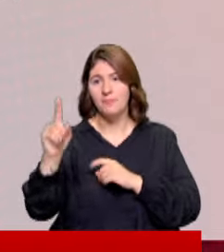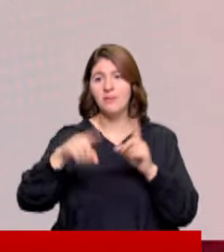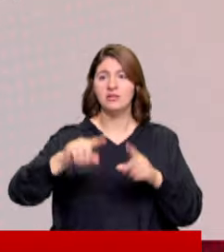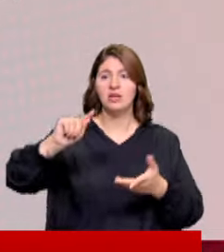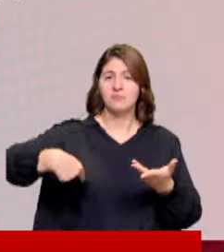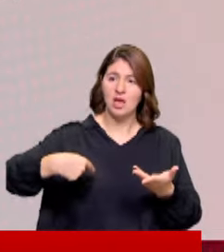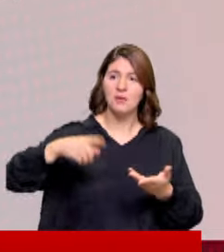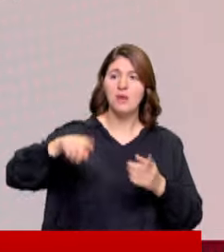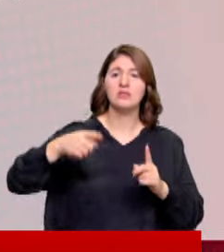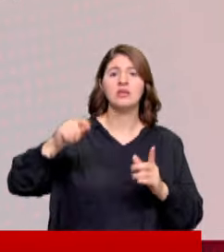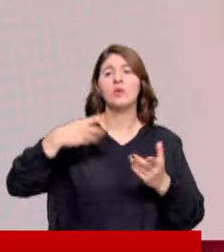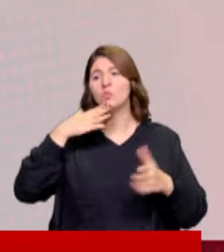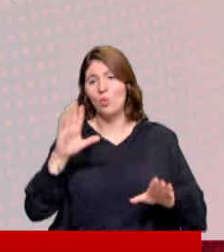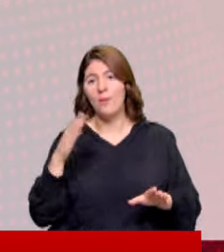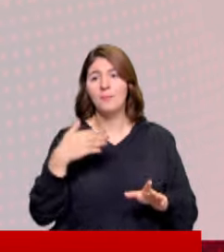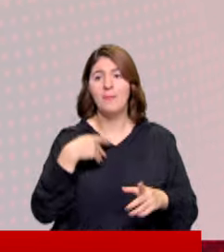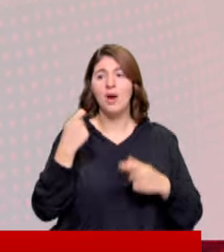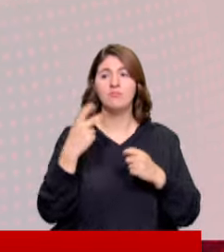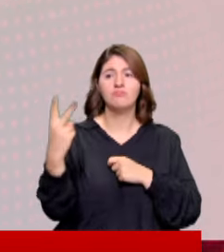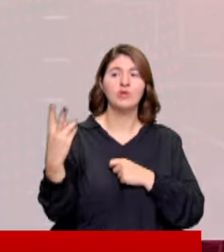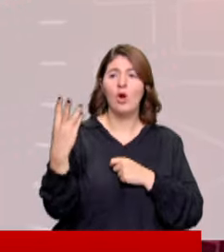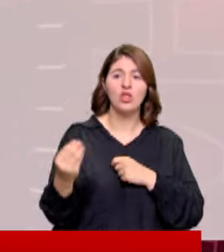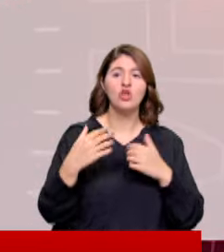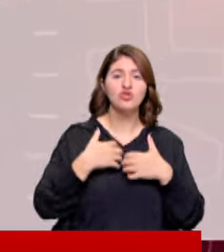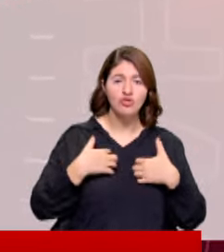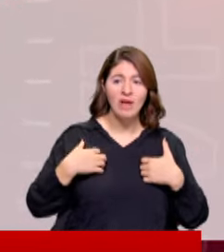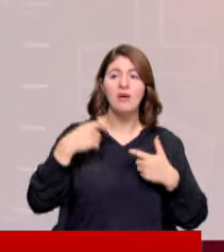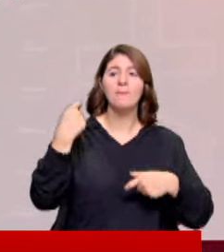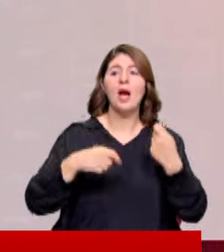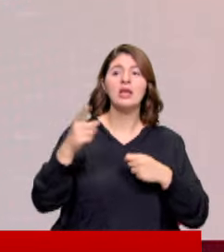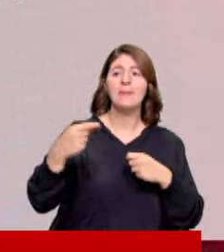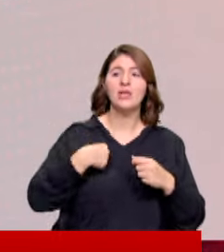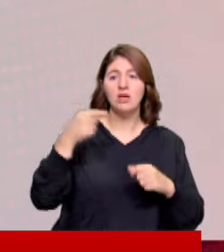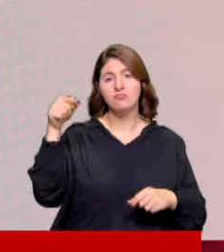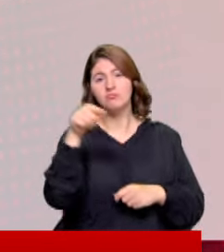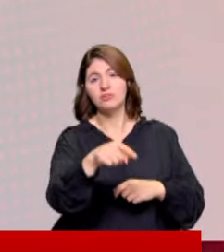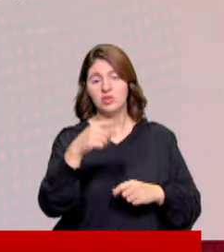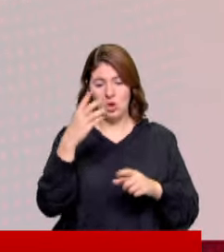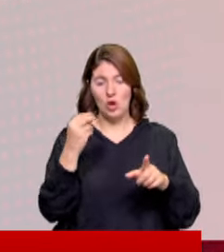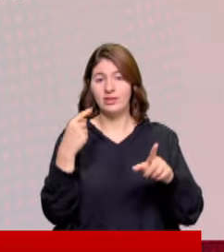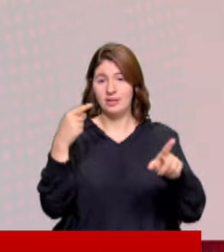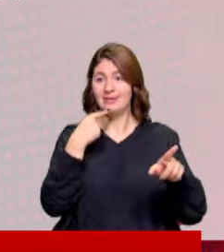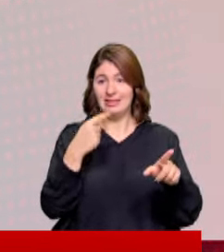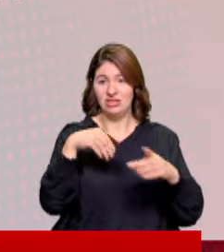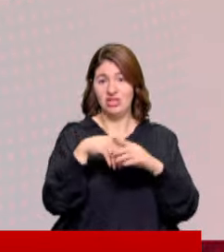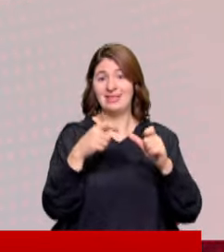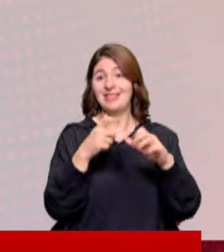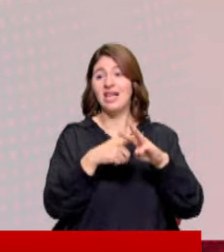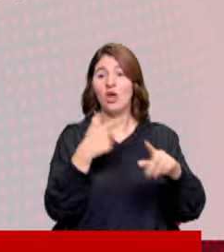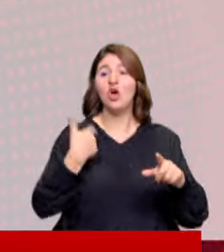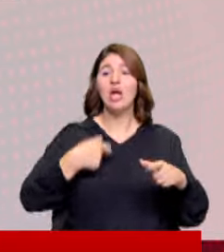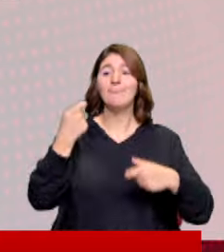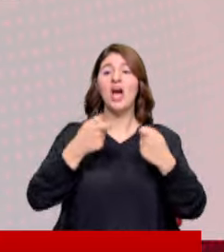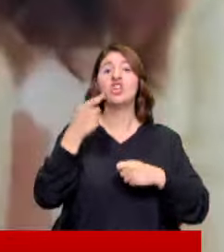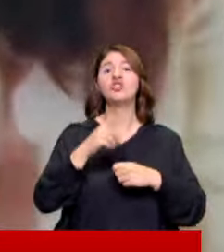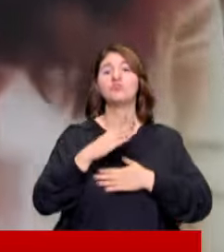imza alırlardı, bazen almazlardı. Ben banka tarafından oluşturulan güven ve bankanın bana gösterdiği kişi olduğu için Seçil Erzan'a özel bankacım